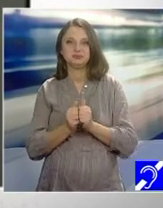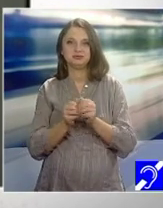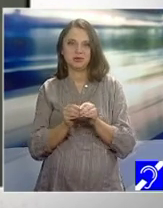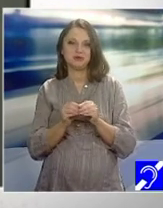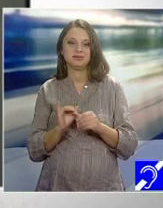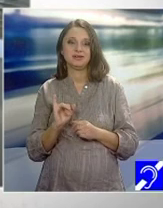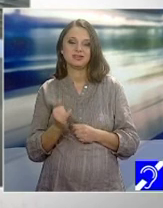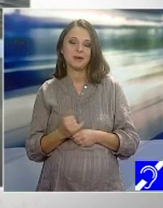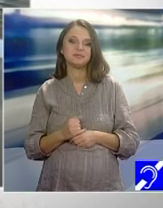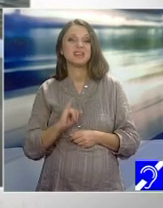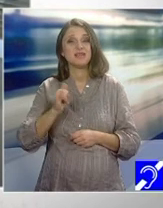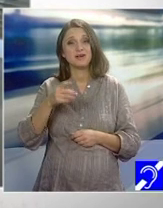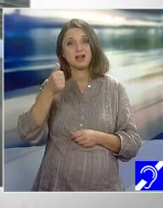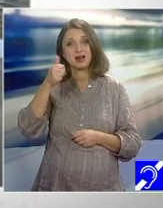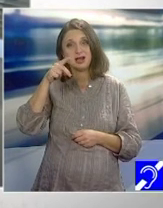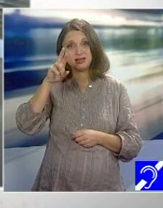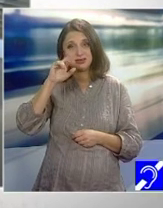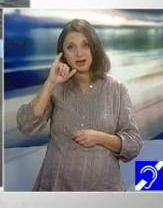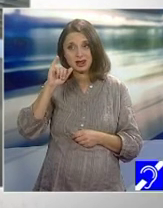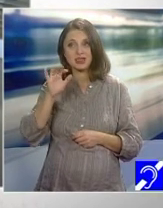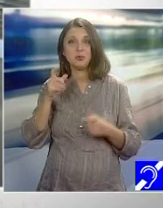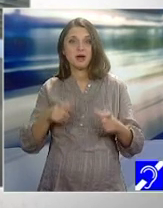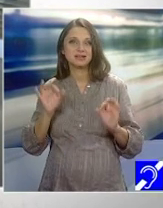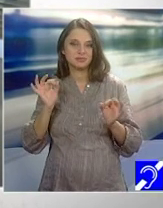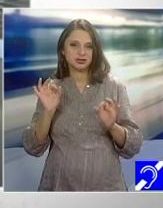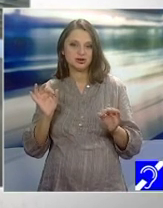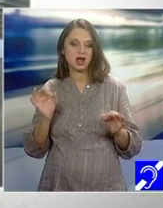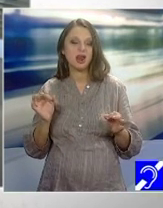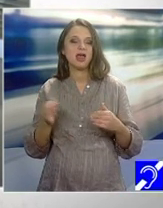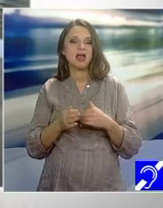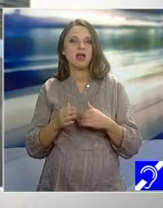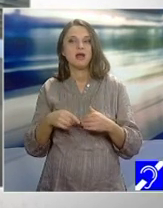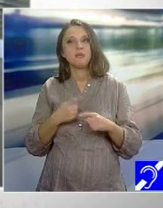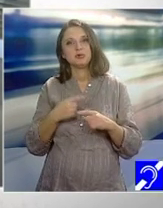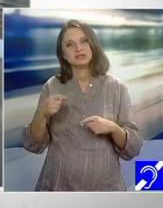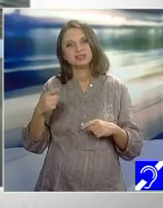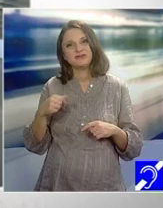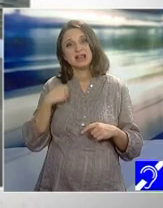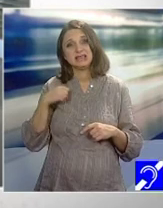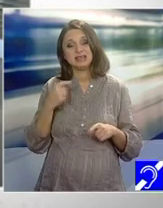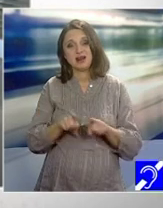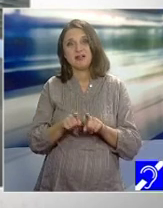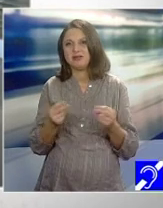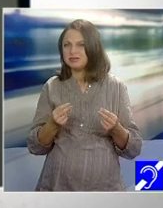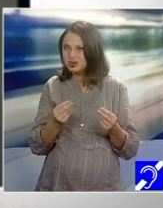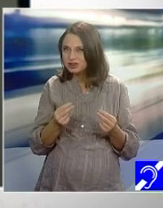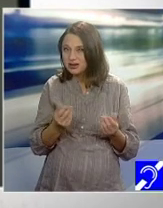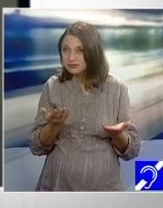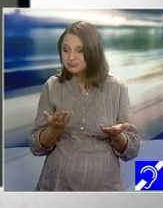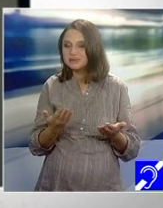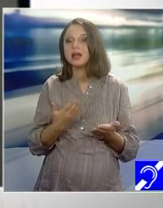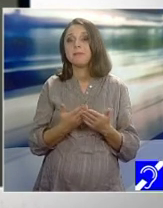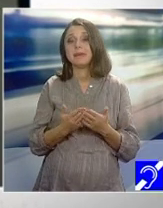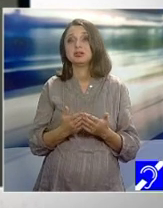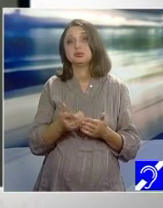este un caz special, alături de încă vreo 2-3 tineri care pentru că a avut îndrăzneala